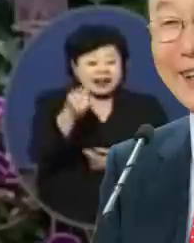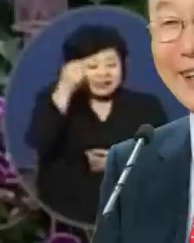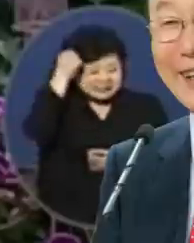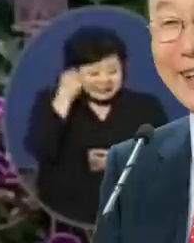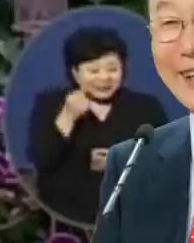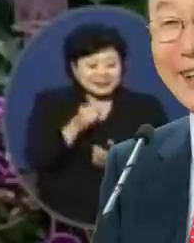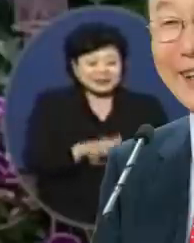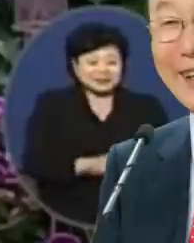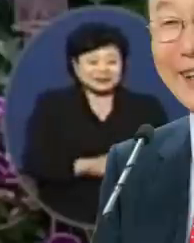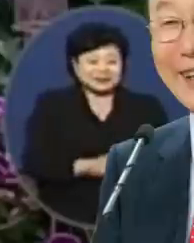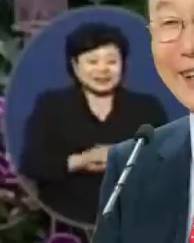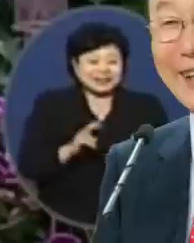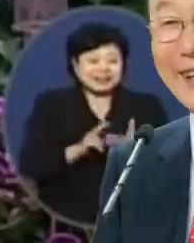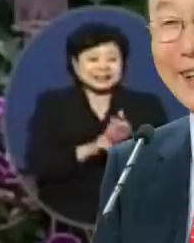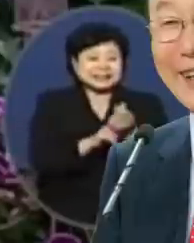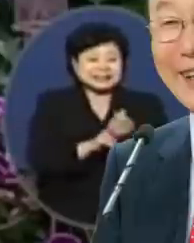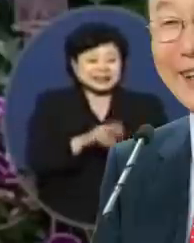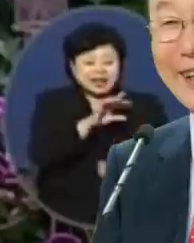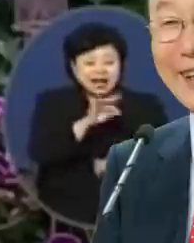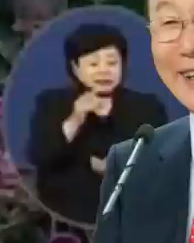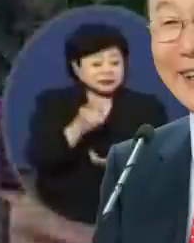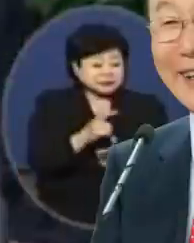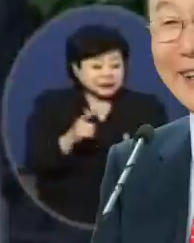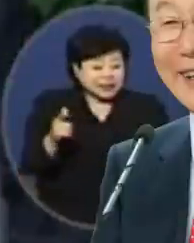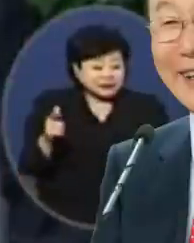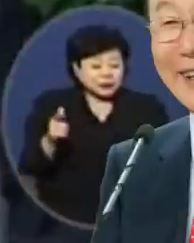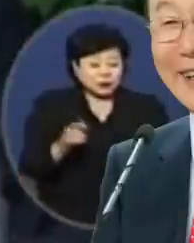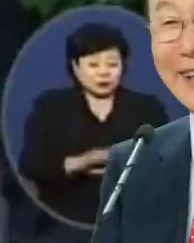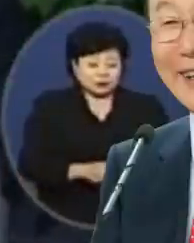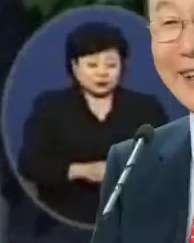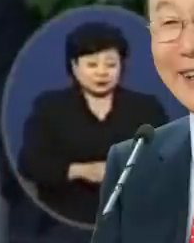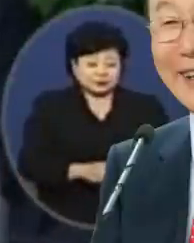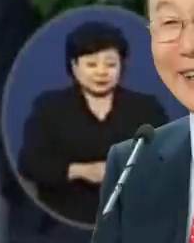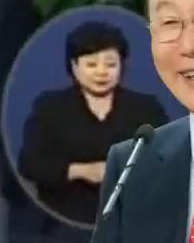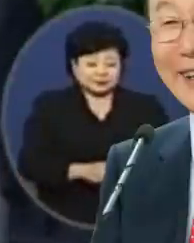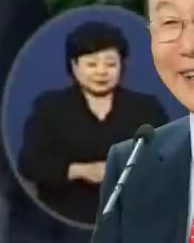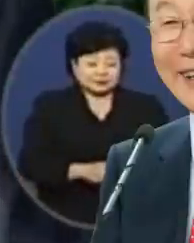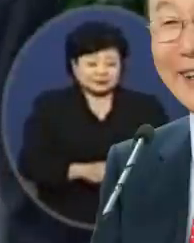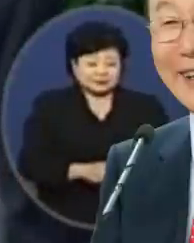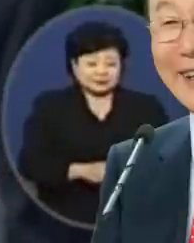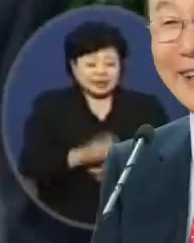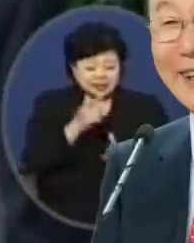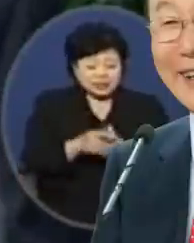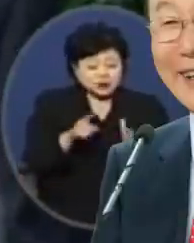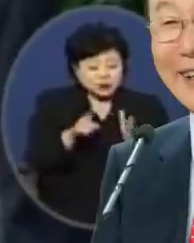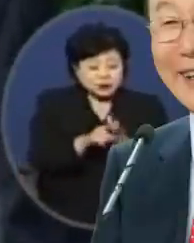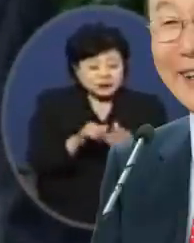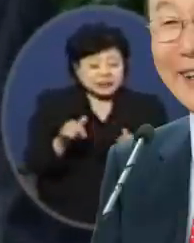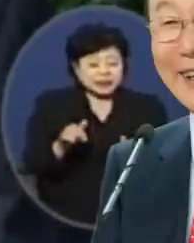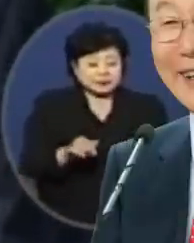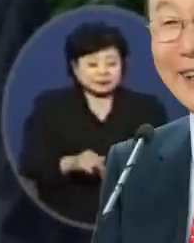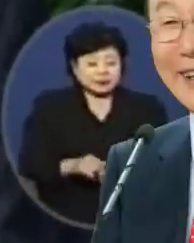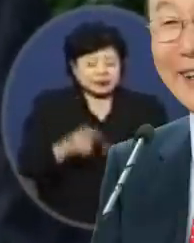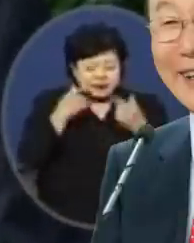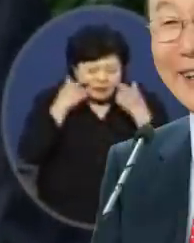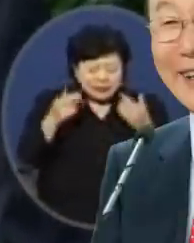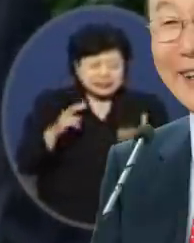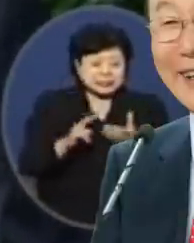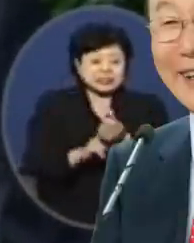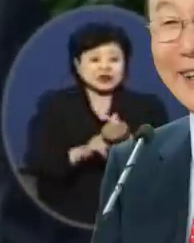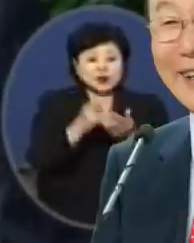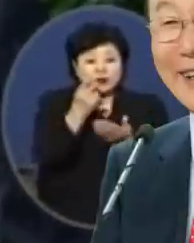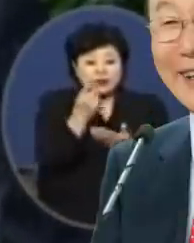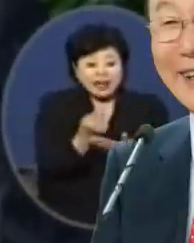마십시오. 기적이 간혹 다가오는 것이 예수 믿는 신앙이 아닌 것입니다. 예수 믿는 사람들의 신앙은 반드시 기적이